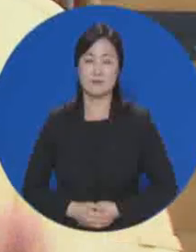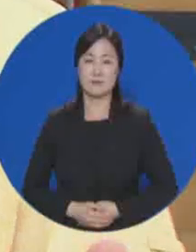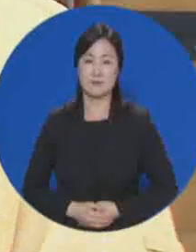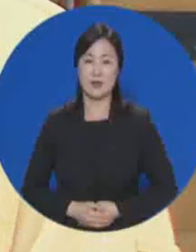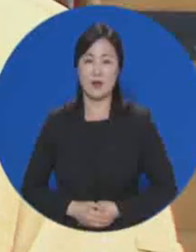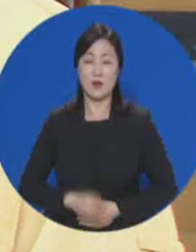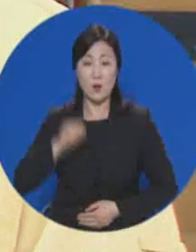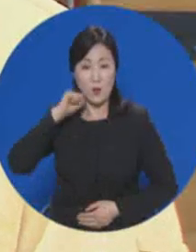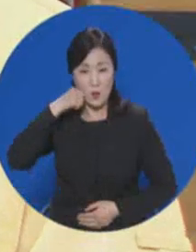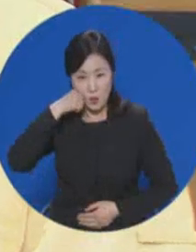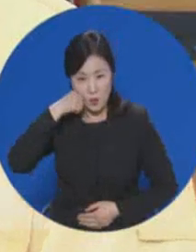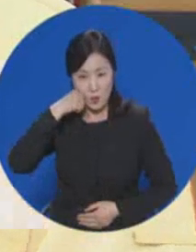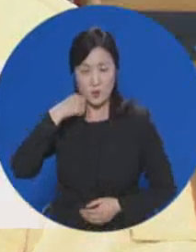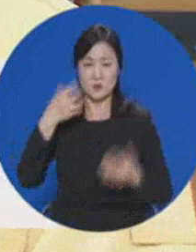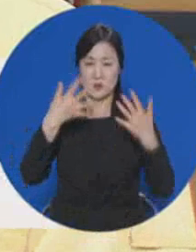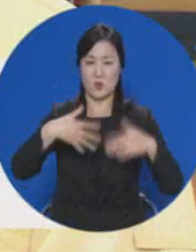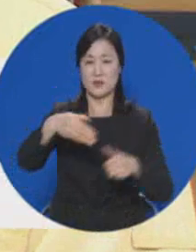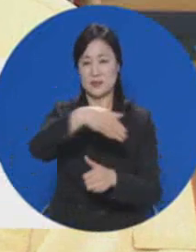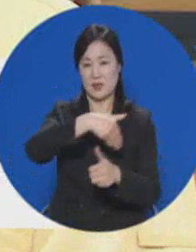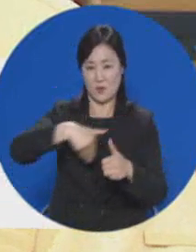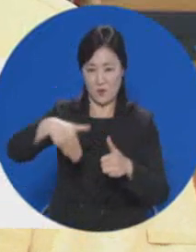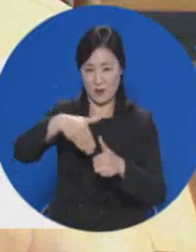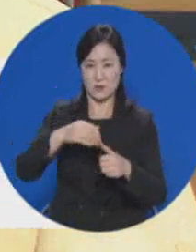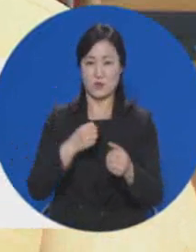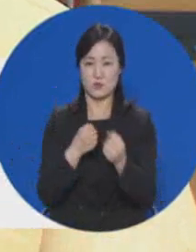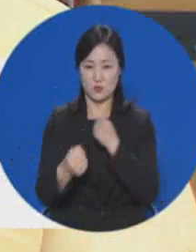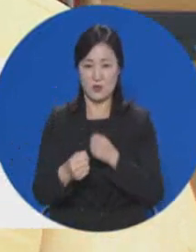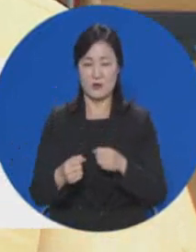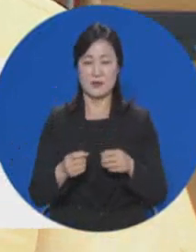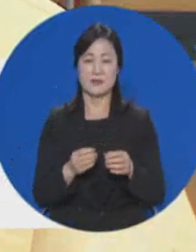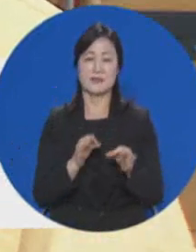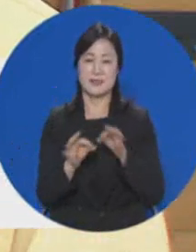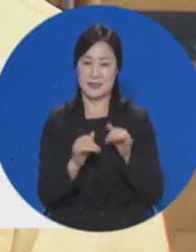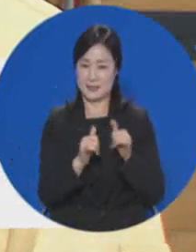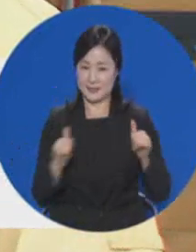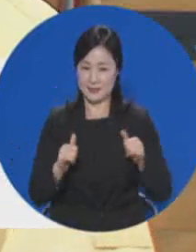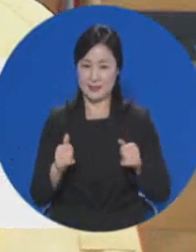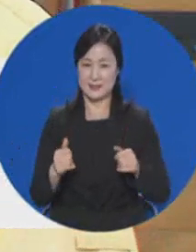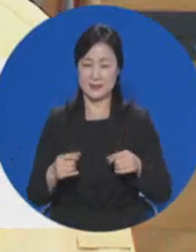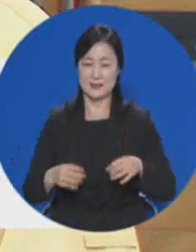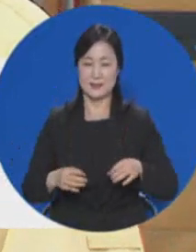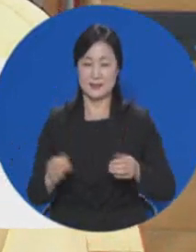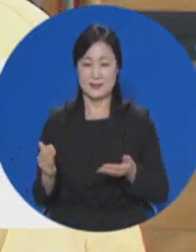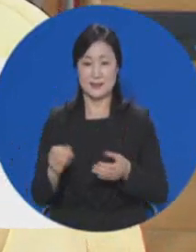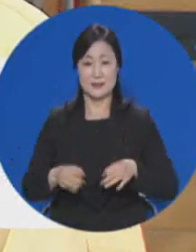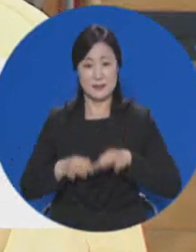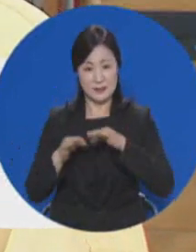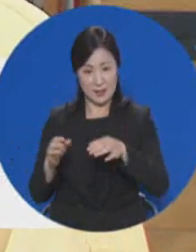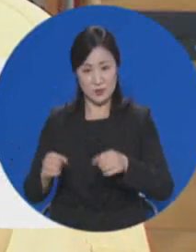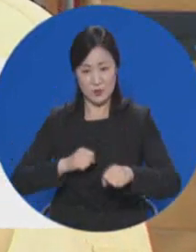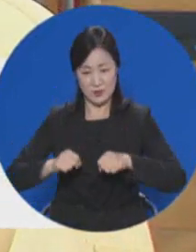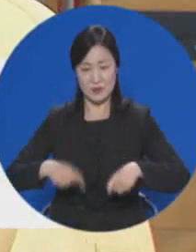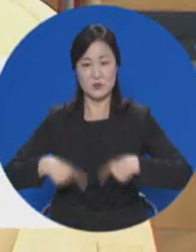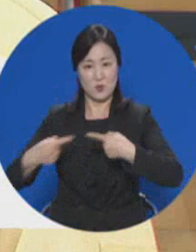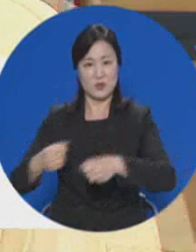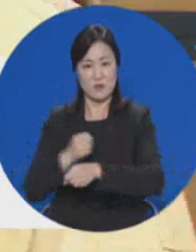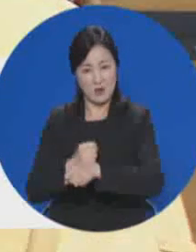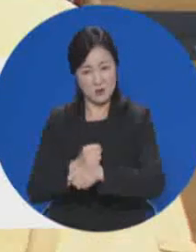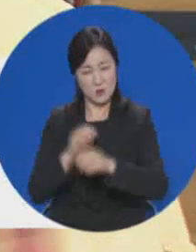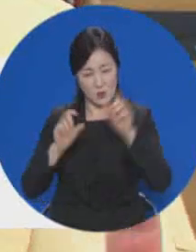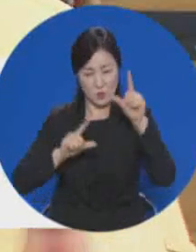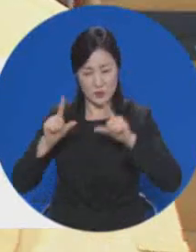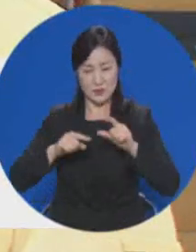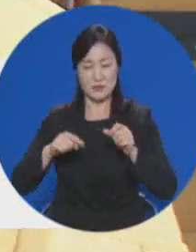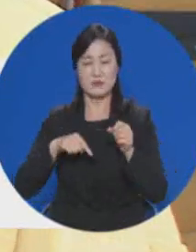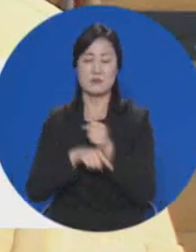어려운 조건 속에서도 소상공인들이 나눔의 행렬에 동참한다고 하는 것은 더욱더 의미 있는 일이고요.